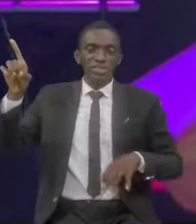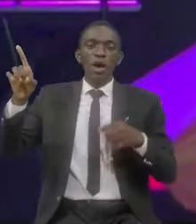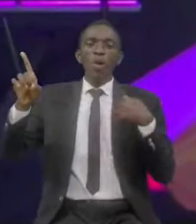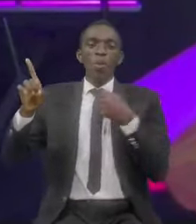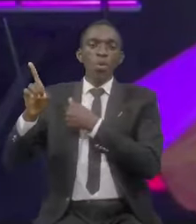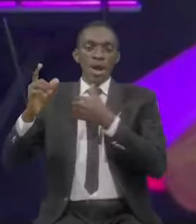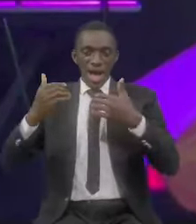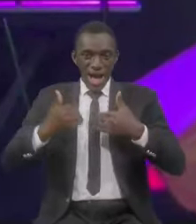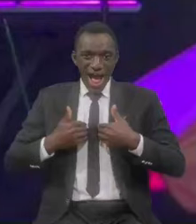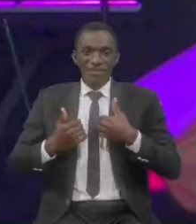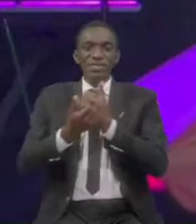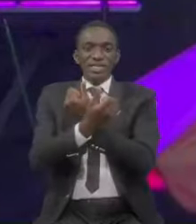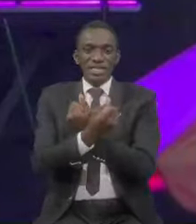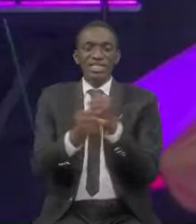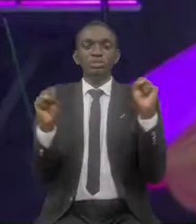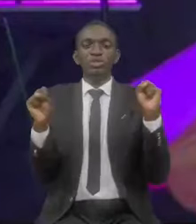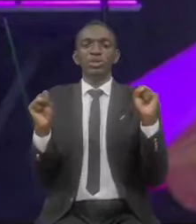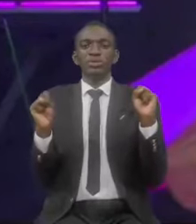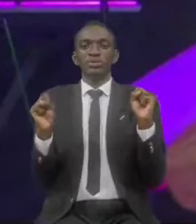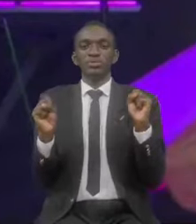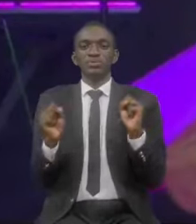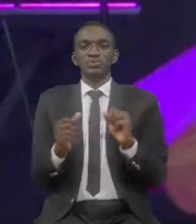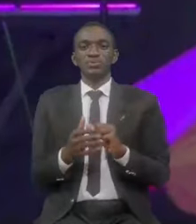en qui nous avons la rédemption,